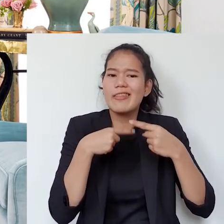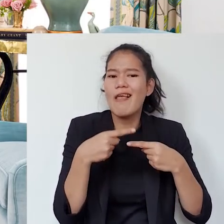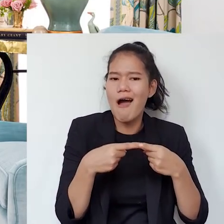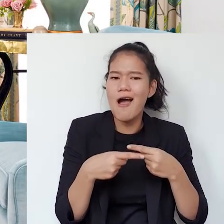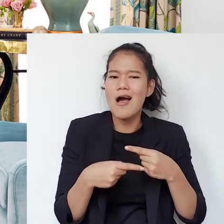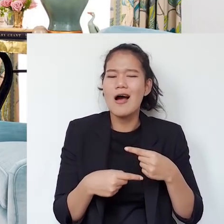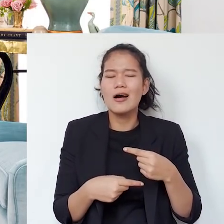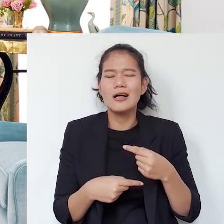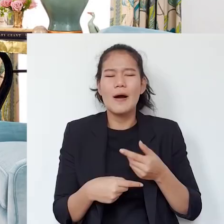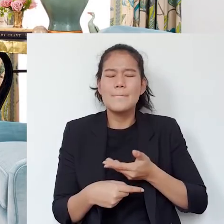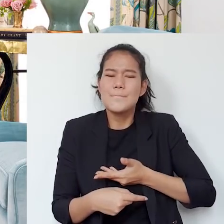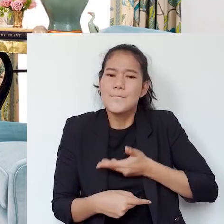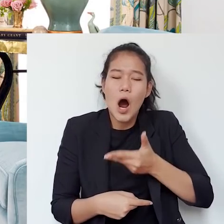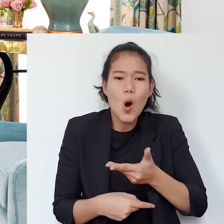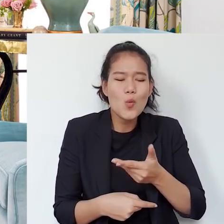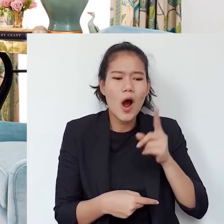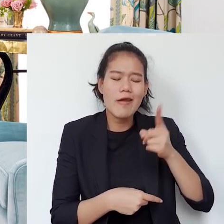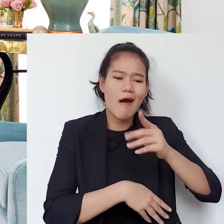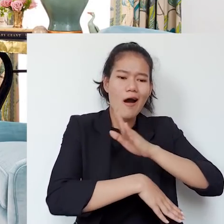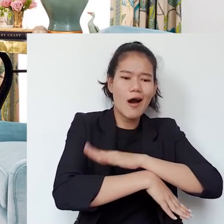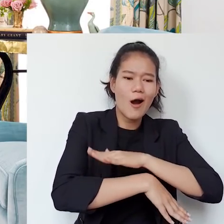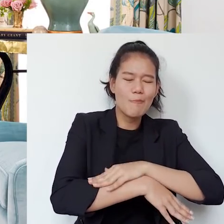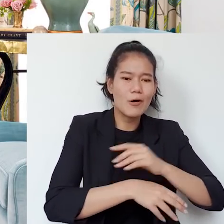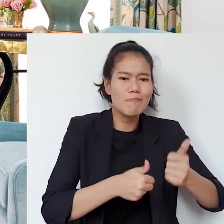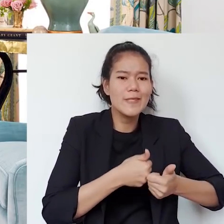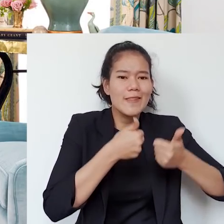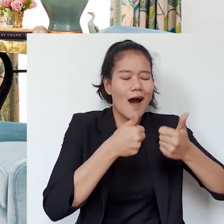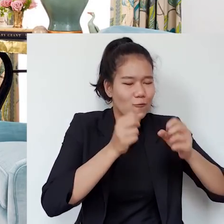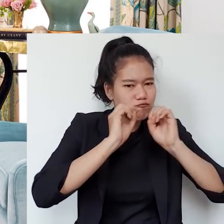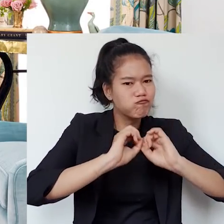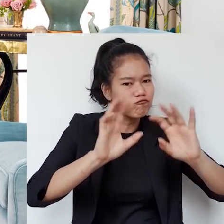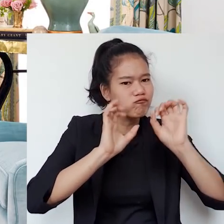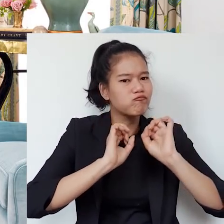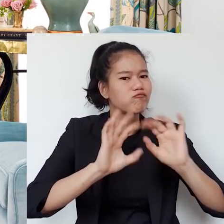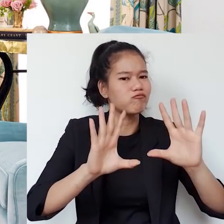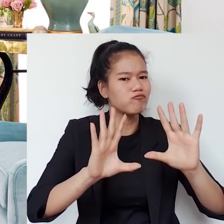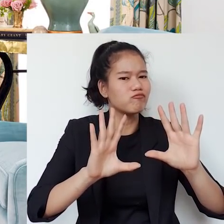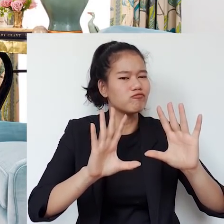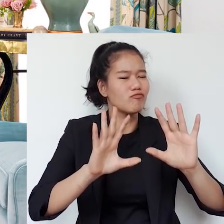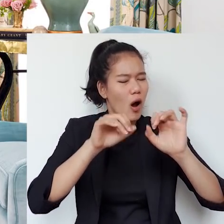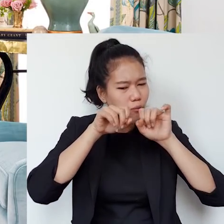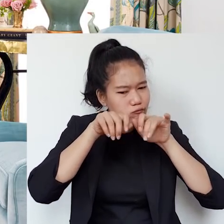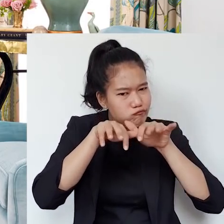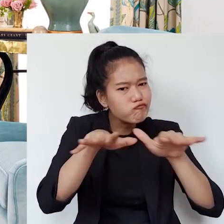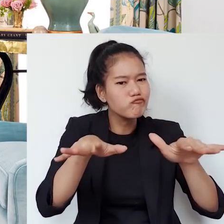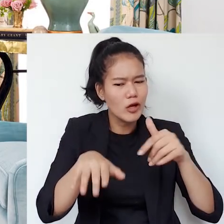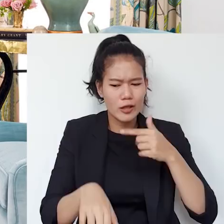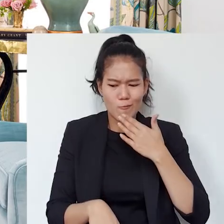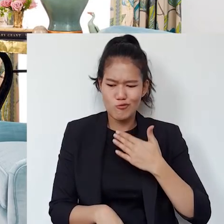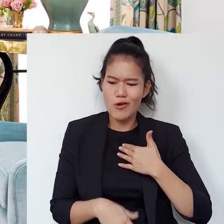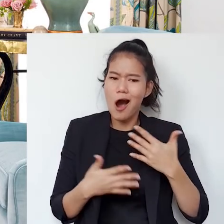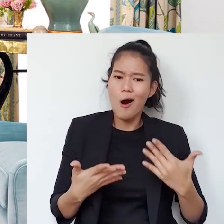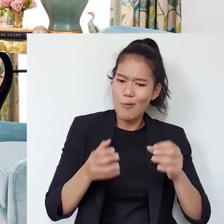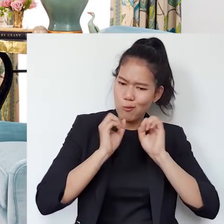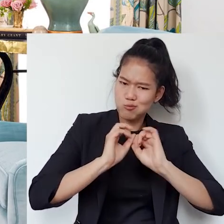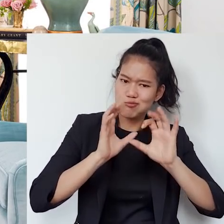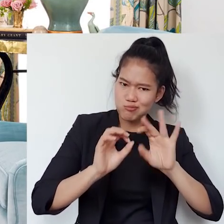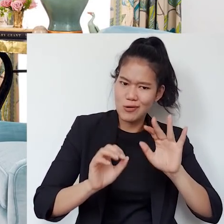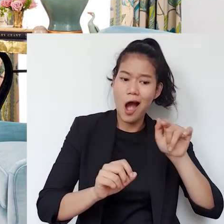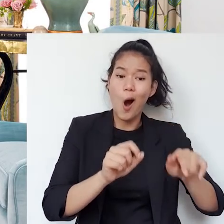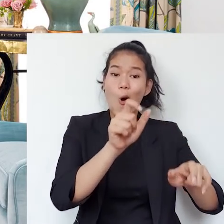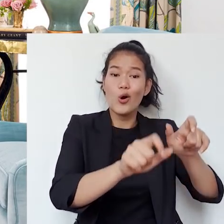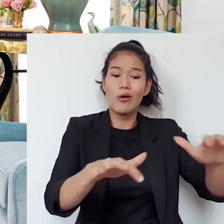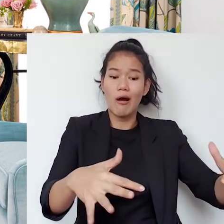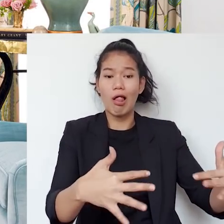ingin menceritakan kabar yang menyenangkan. Kita ingin mempublikasikan apa yang kita miliki dan orang-orang lihat